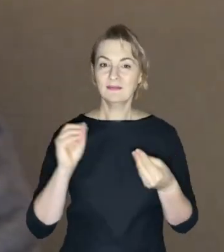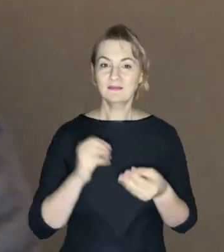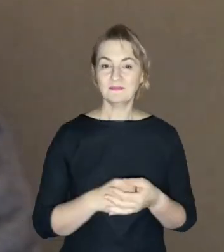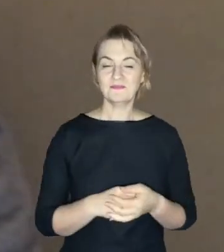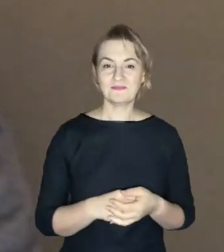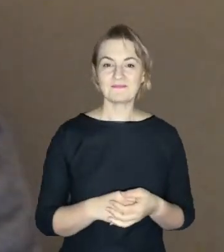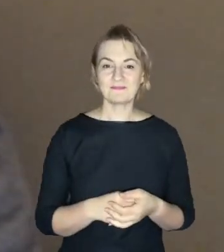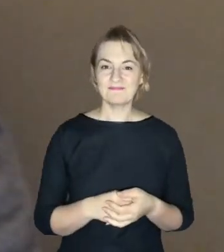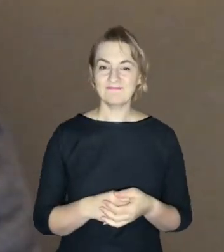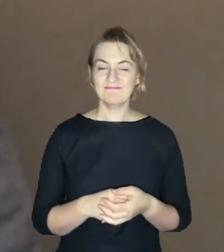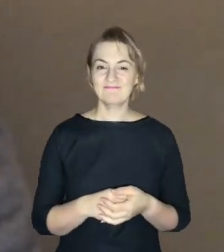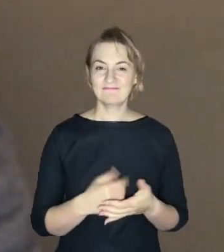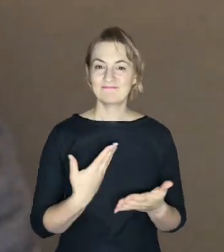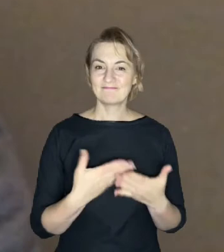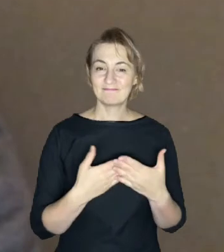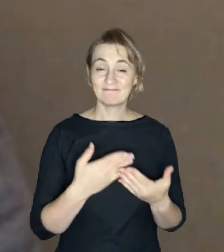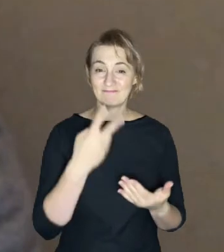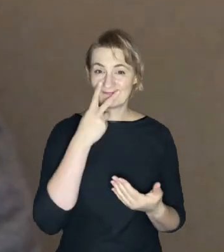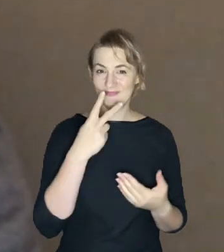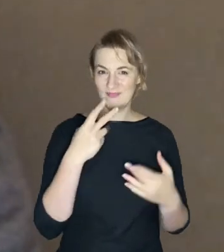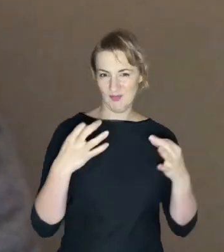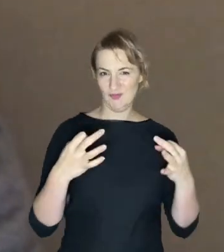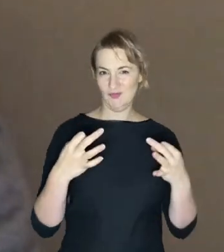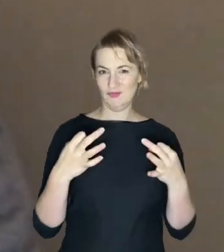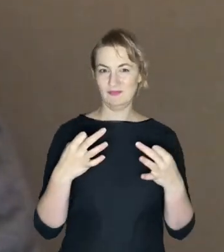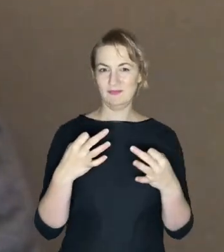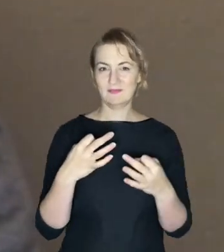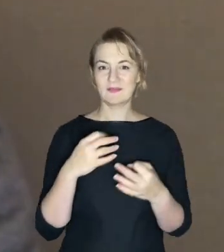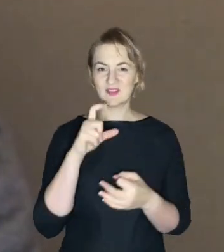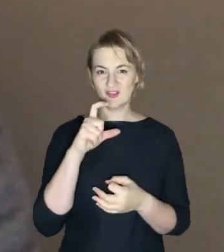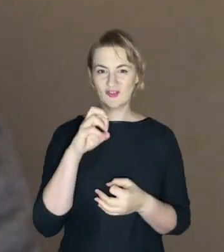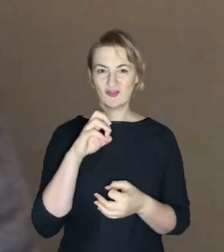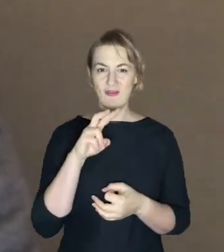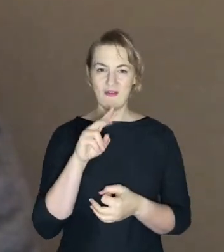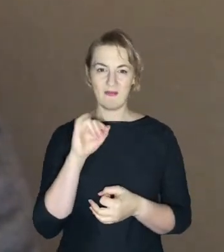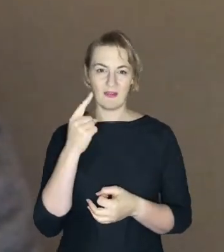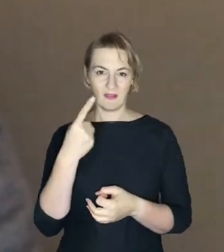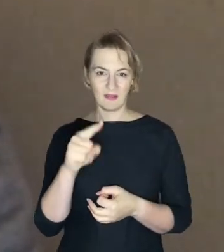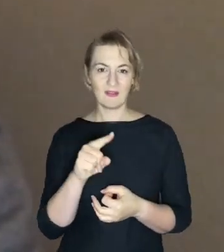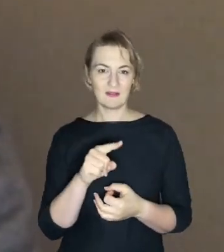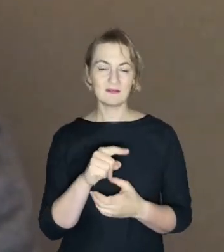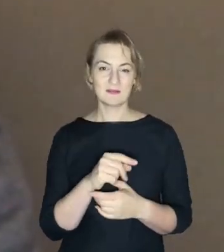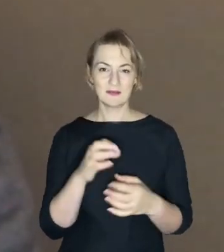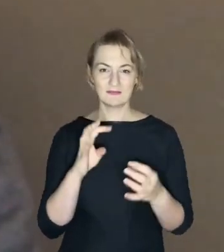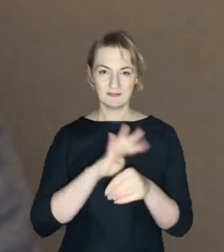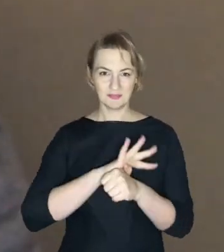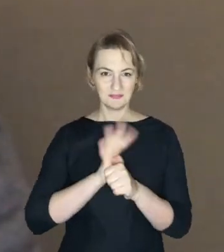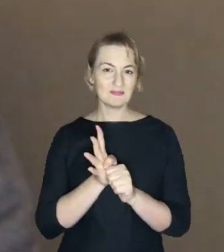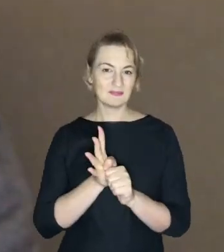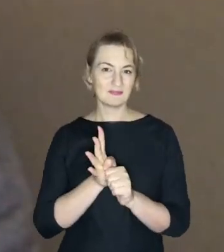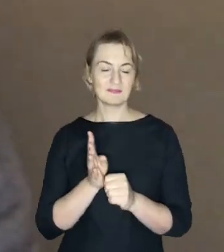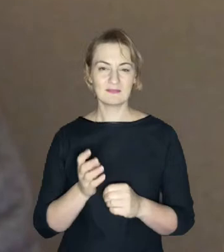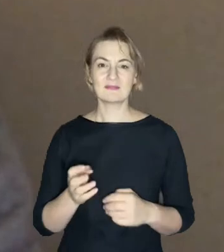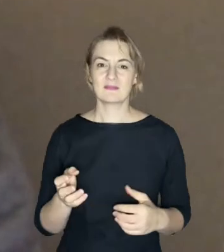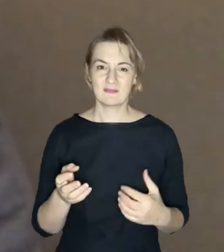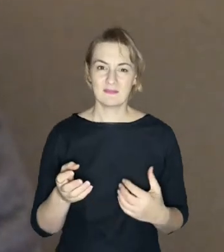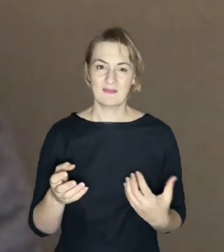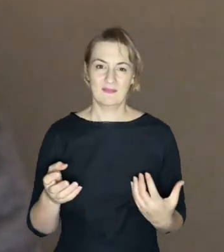no to szczególnie to widać w naszej covidowej sytuacji, tak, kiedy no, no,